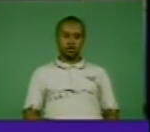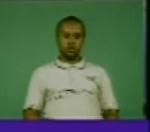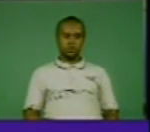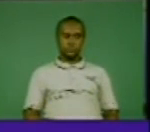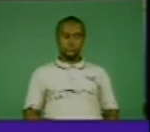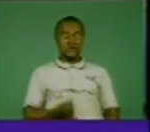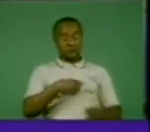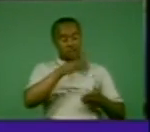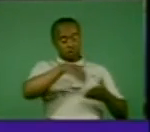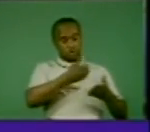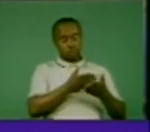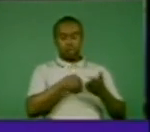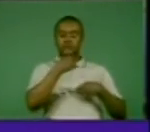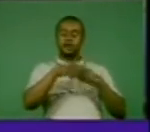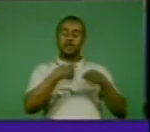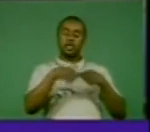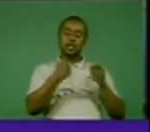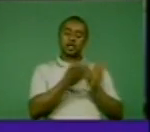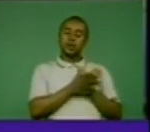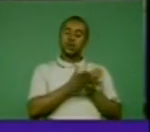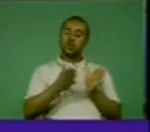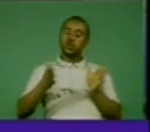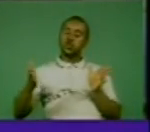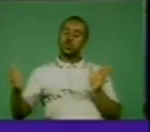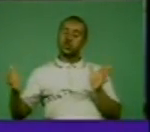huu inaendelea mpaka kura